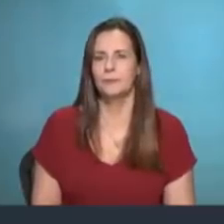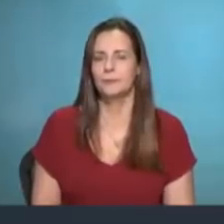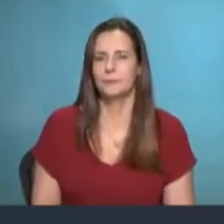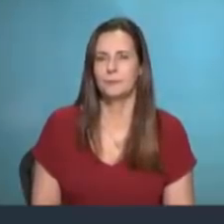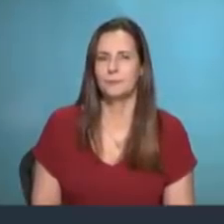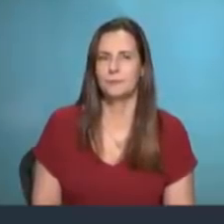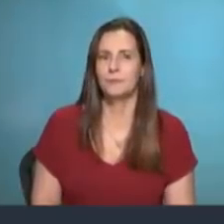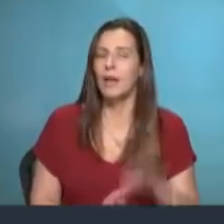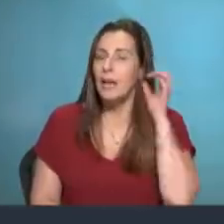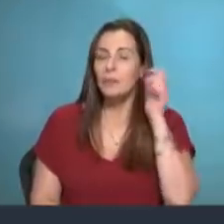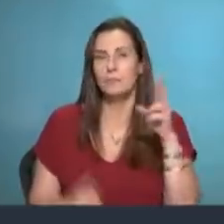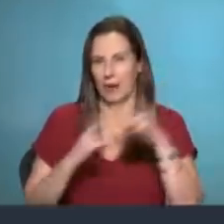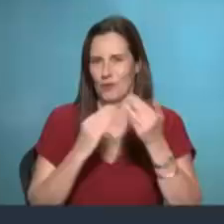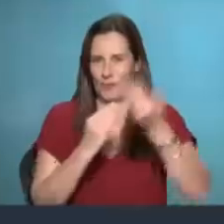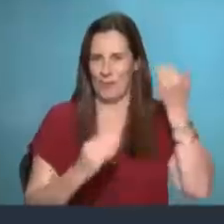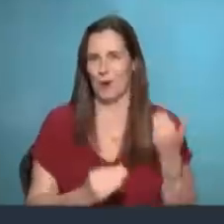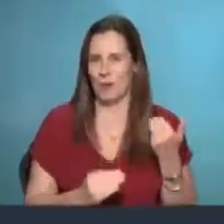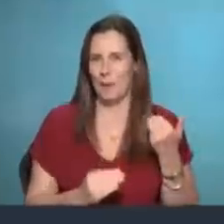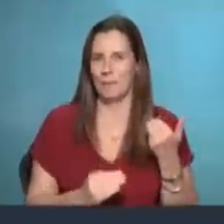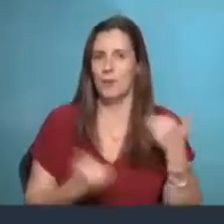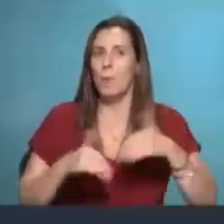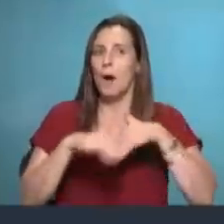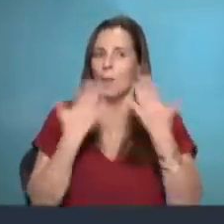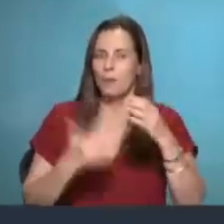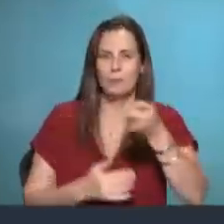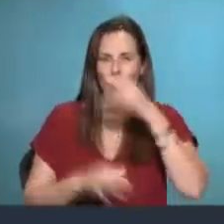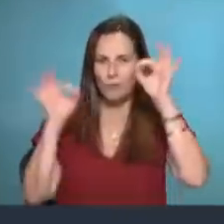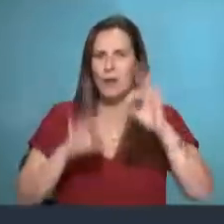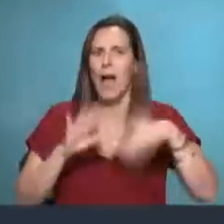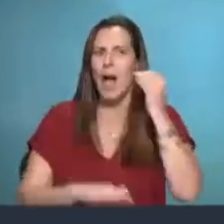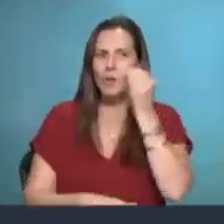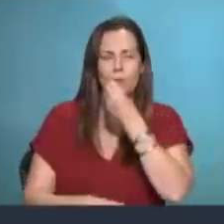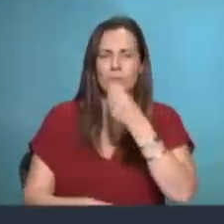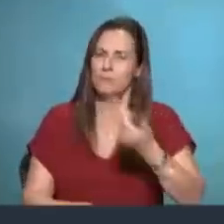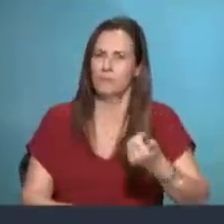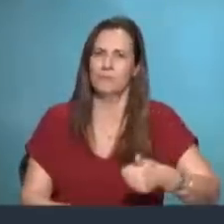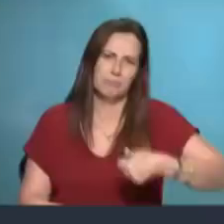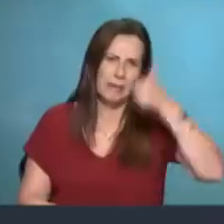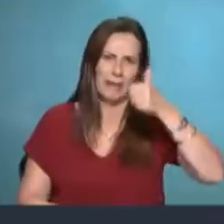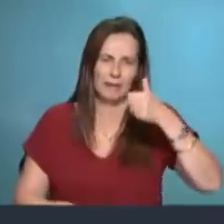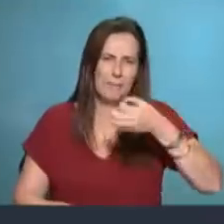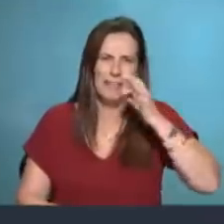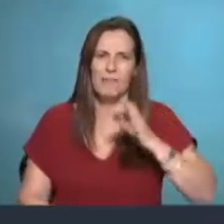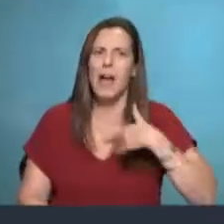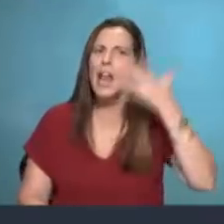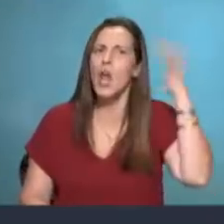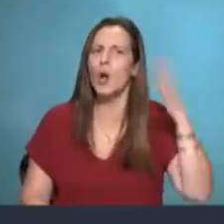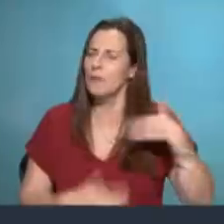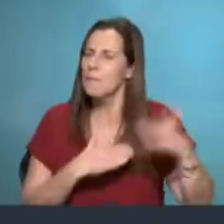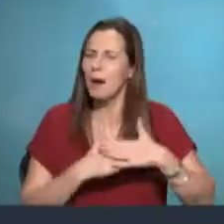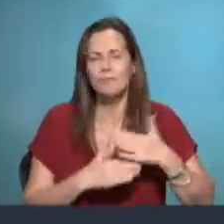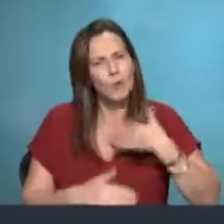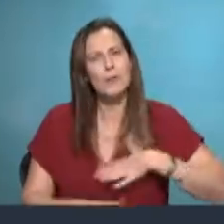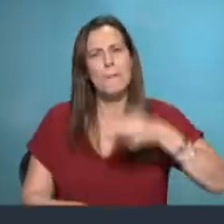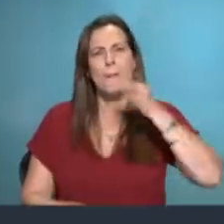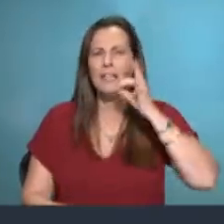את דיאנה פגשנו בפרק הקודם. בבוקר רוקחת, אחר הצהריים מנהלת בית קפה. היה לי חלום, לי ולבעלי, שיהיה לנו בית